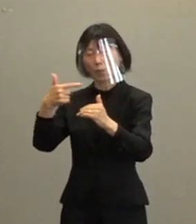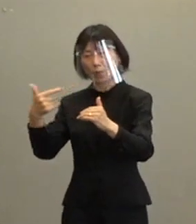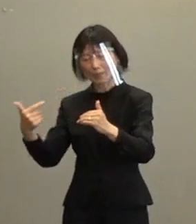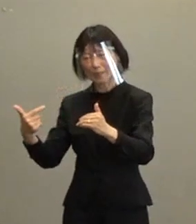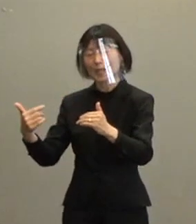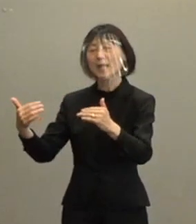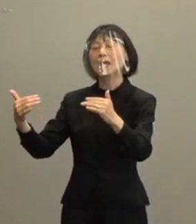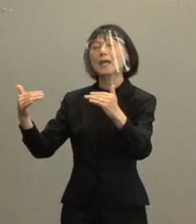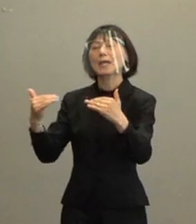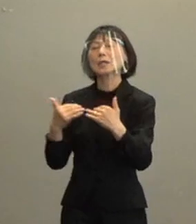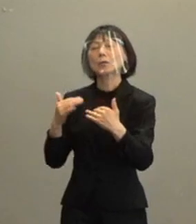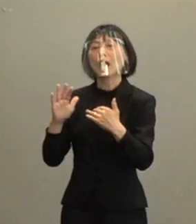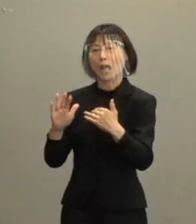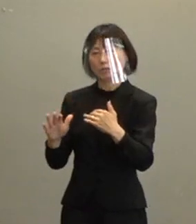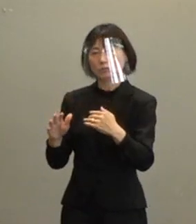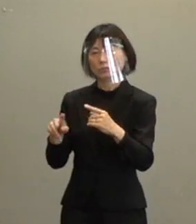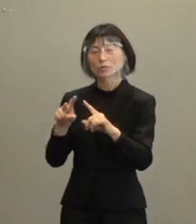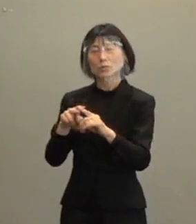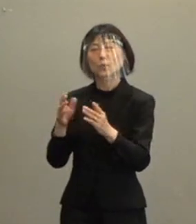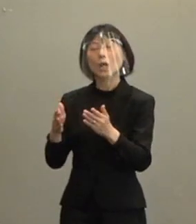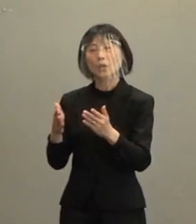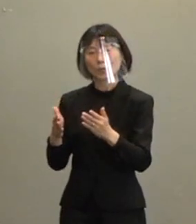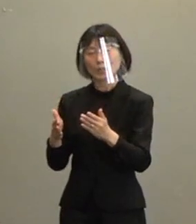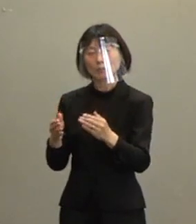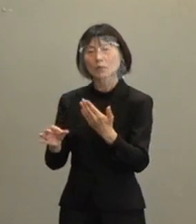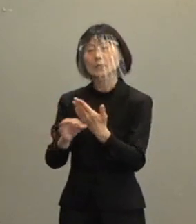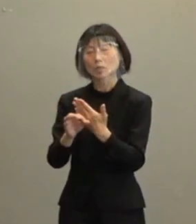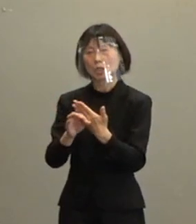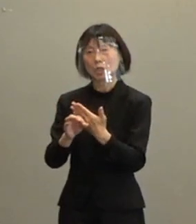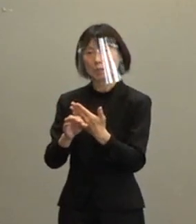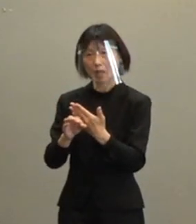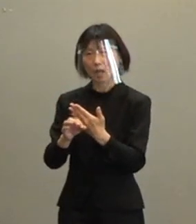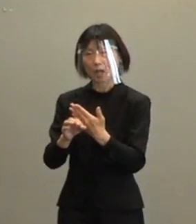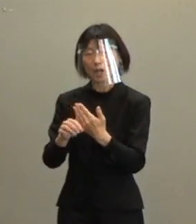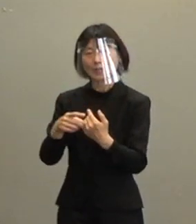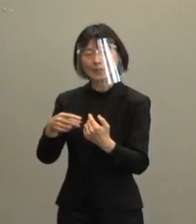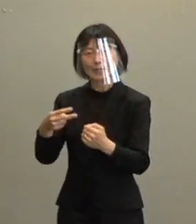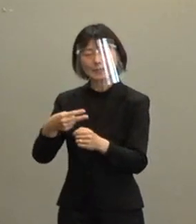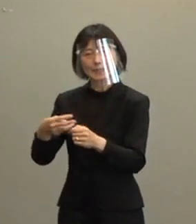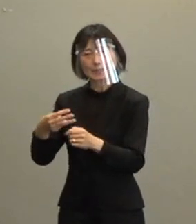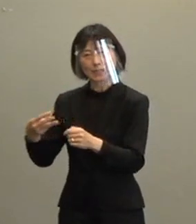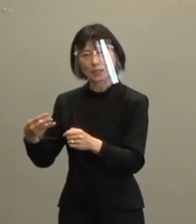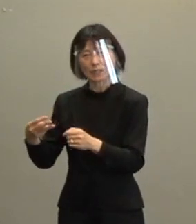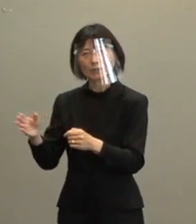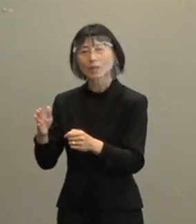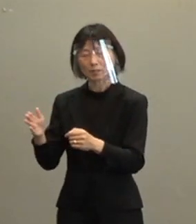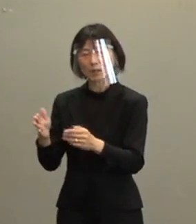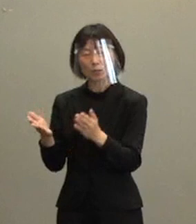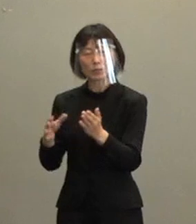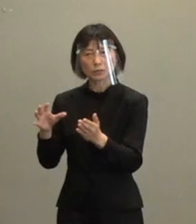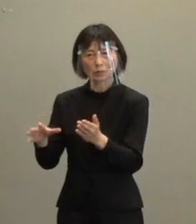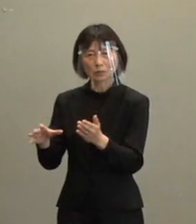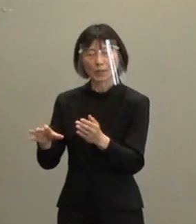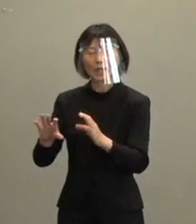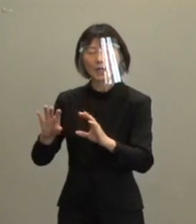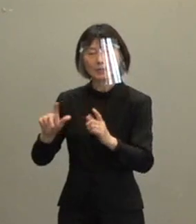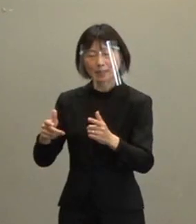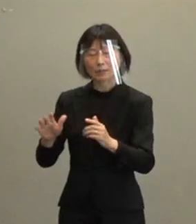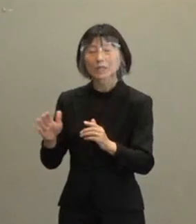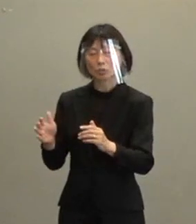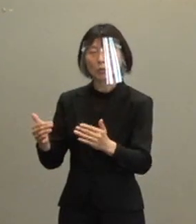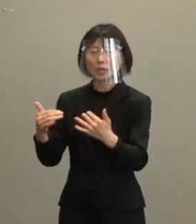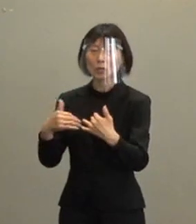ですね。で小学校においても、例えば低学年においては保育所の、ね、年齢ほどではないけれども、やはり影響があります